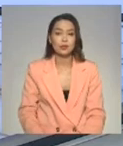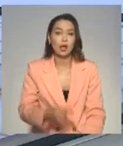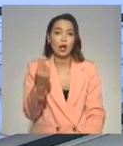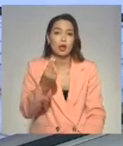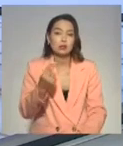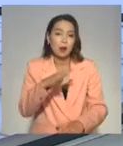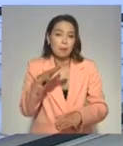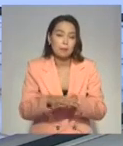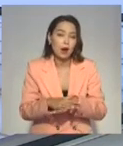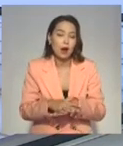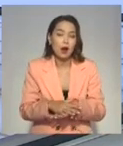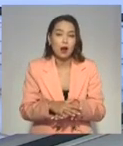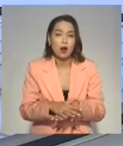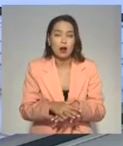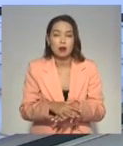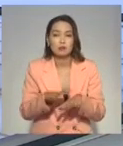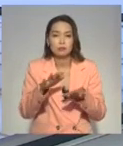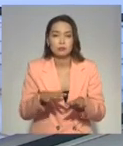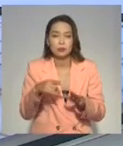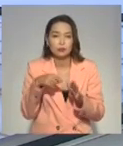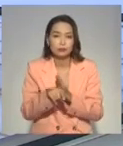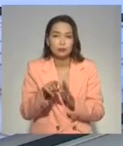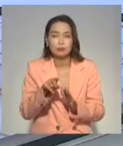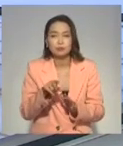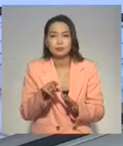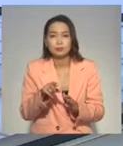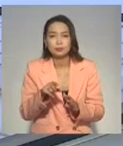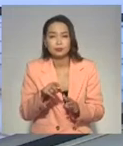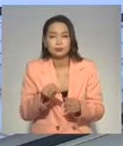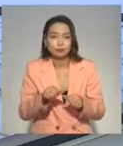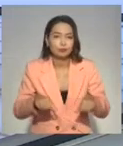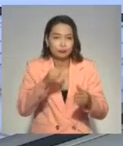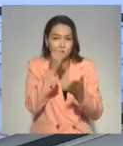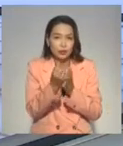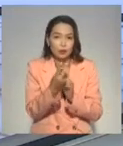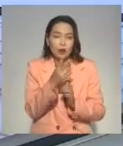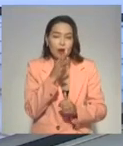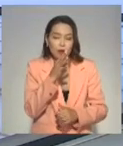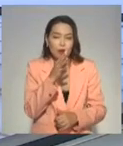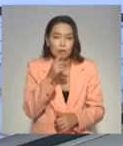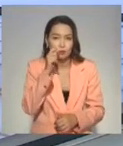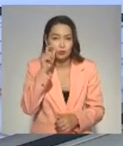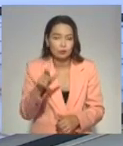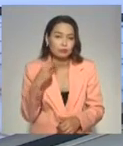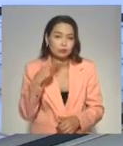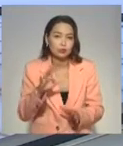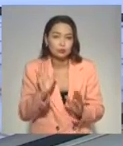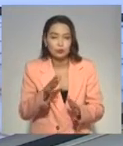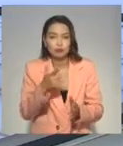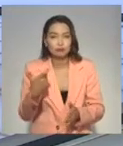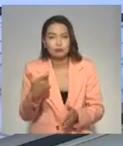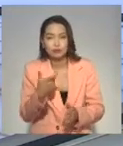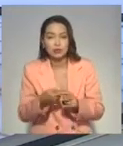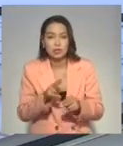Астанада банк қызметкерлерін кепілге алған жігіт 12 жылға дейін бас бостандығынан айырылуы мүмкін. Бұл туралы Ішкі істер министрлігі мәлімдеді.